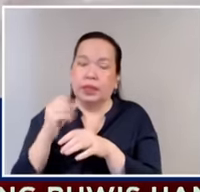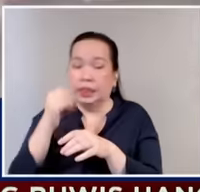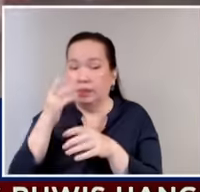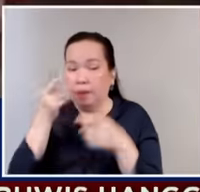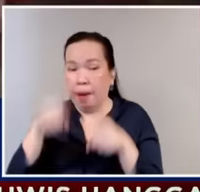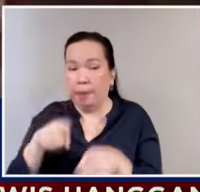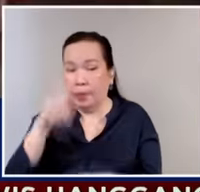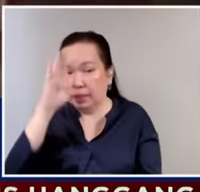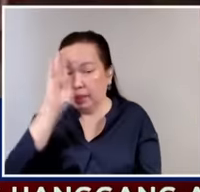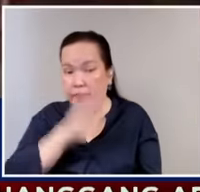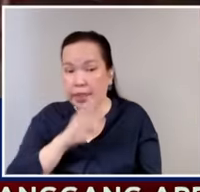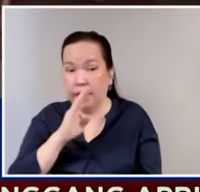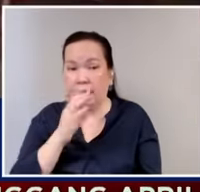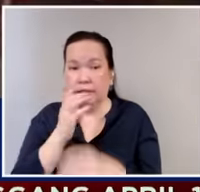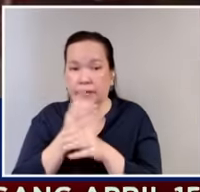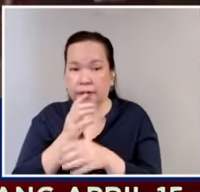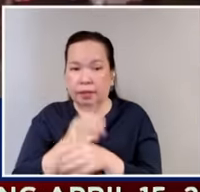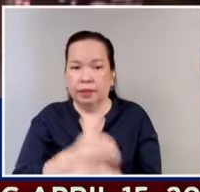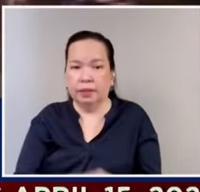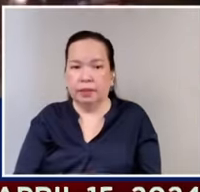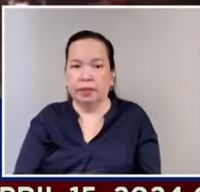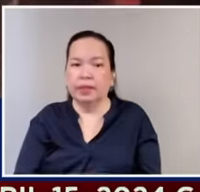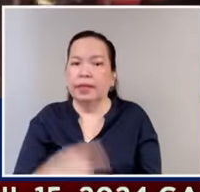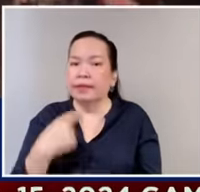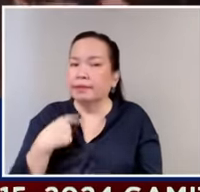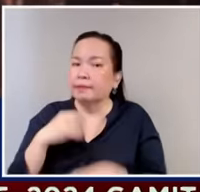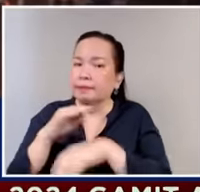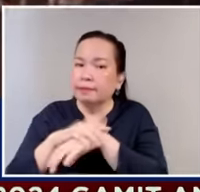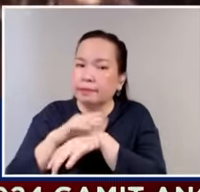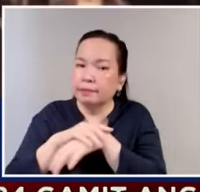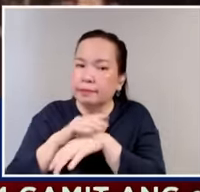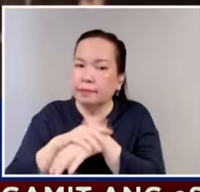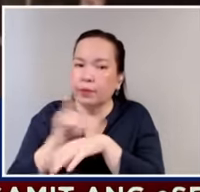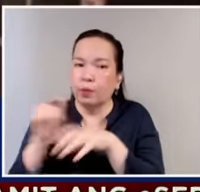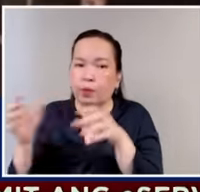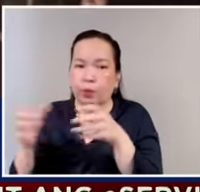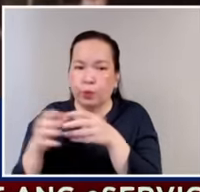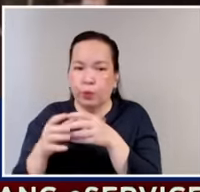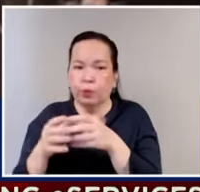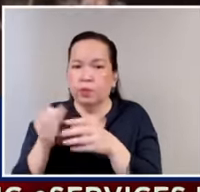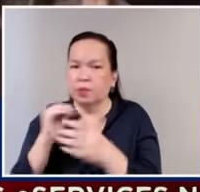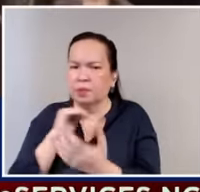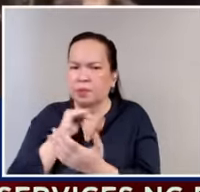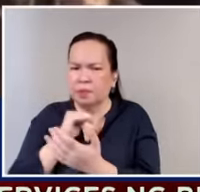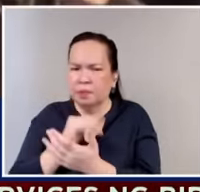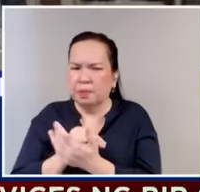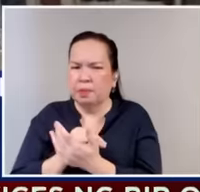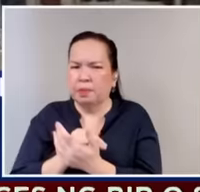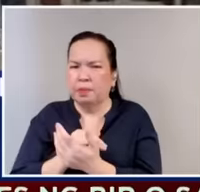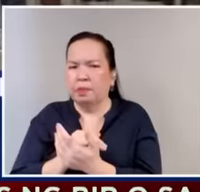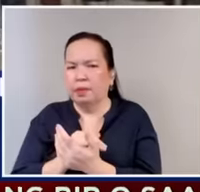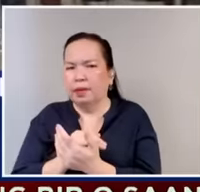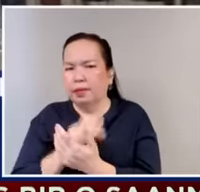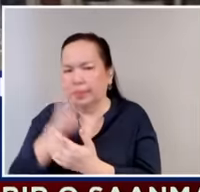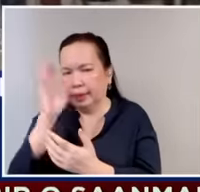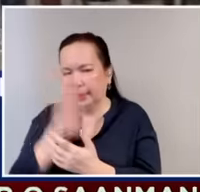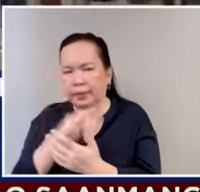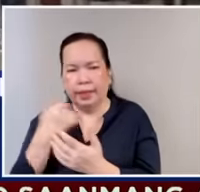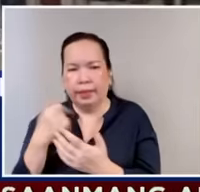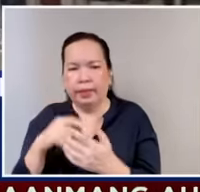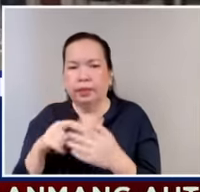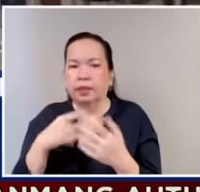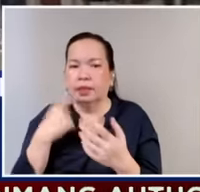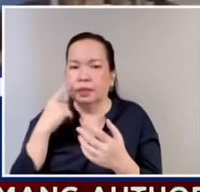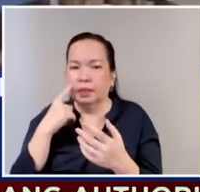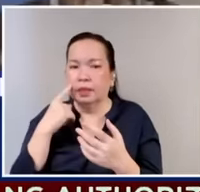emergency. May paalaala naman na isang automobile group para iwas aberya sa biyahe. Ang maximum speed na kapasidad ng